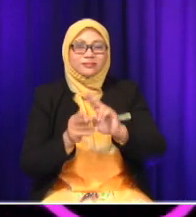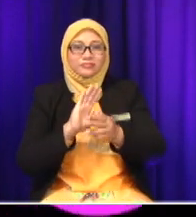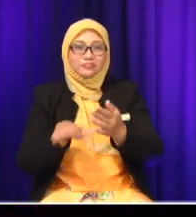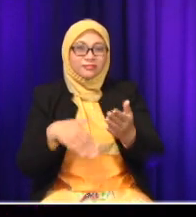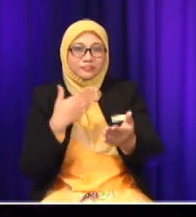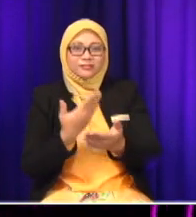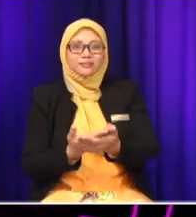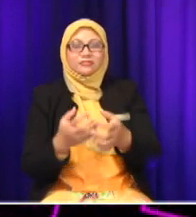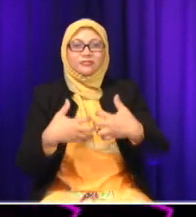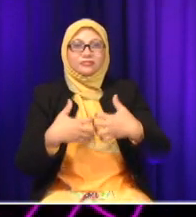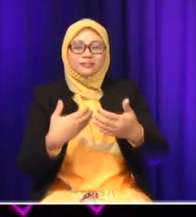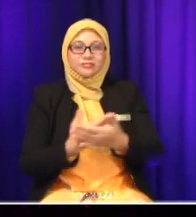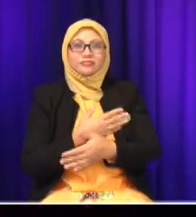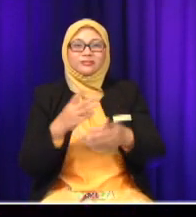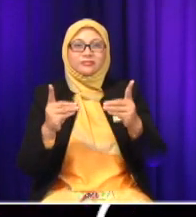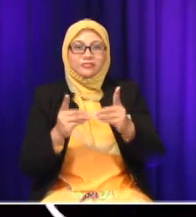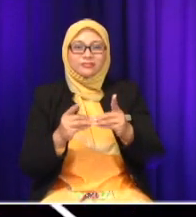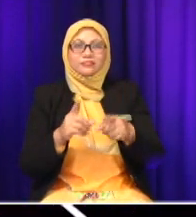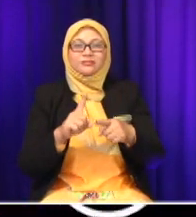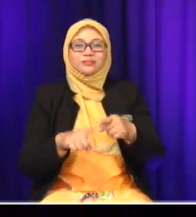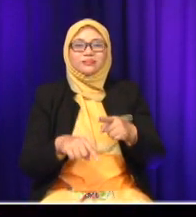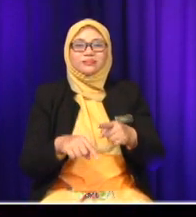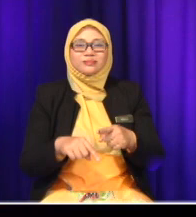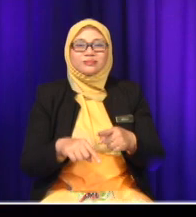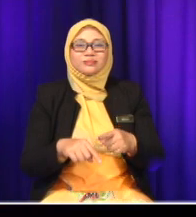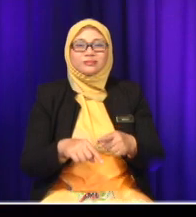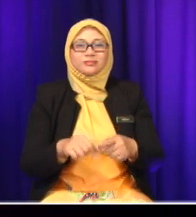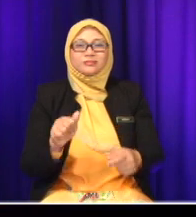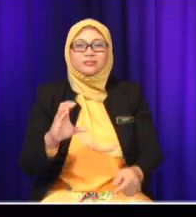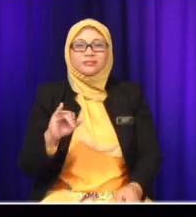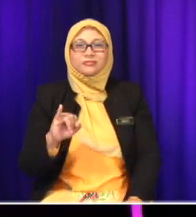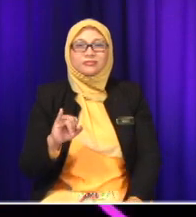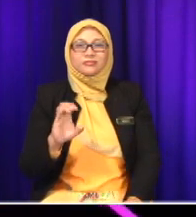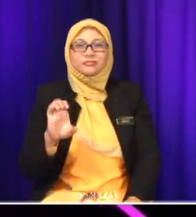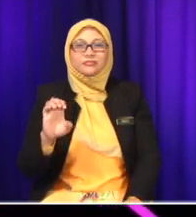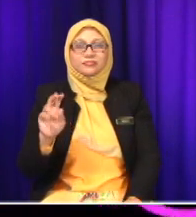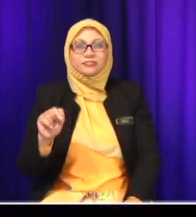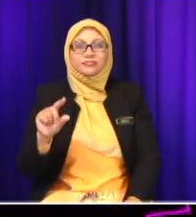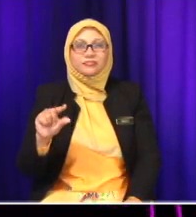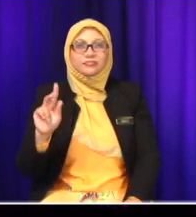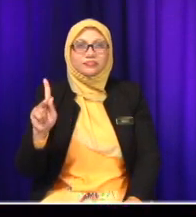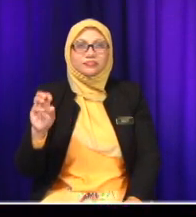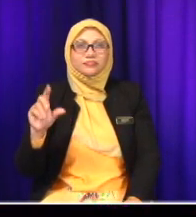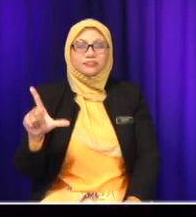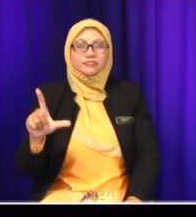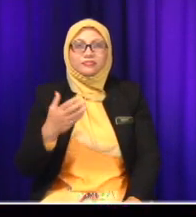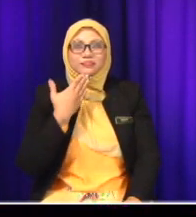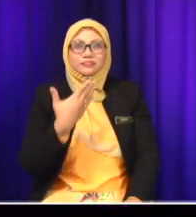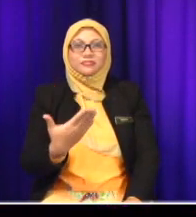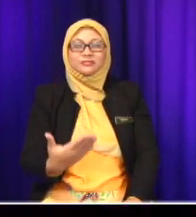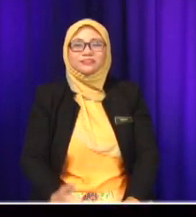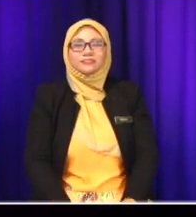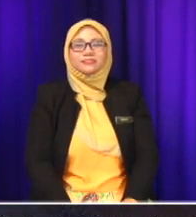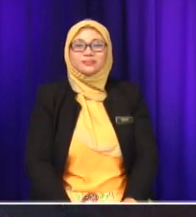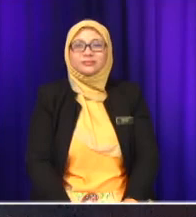jumpa a okey tapi dalam senarai tadi ada tapi saya tak Sebutkan okey baik okey terima kasih Masus